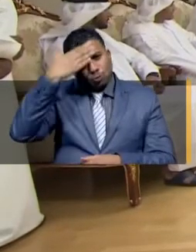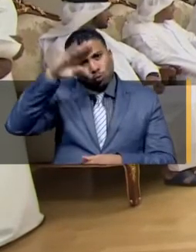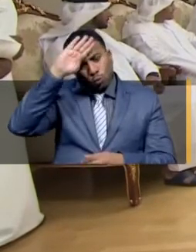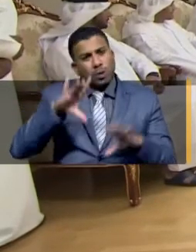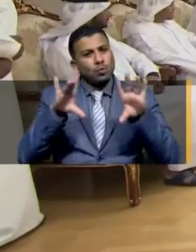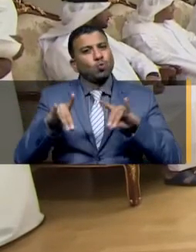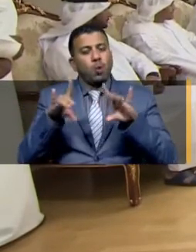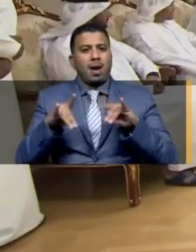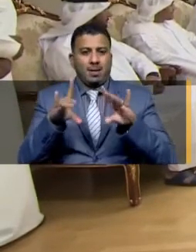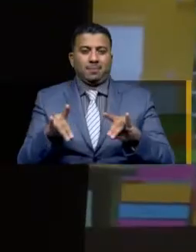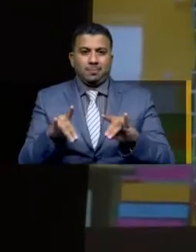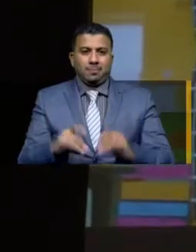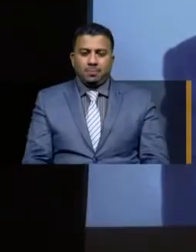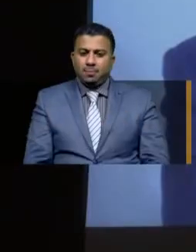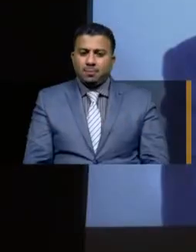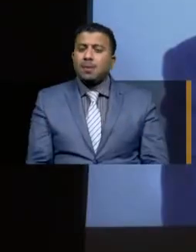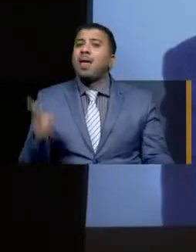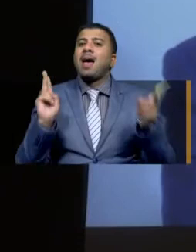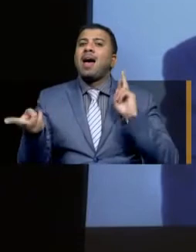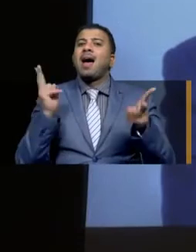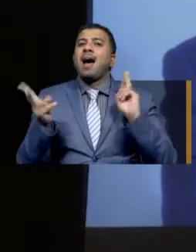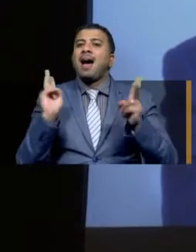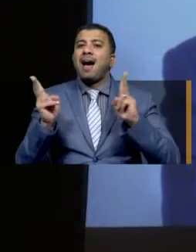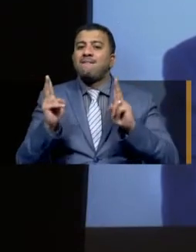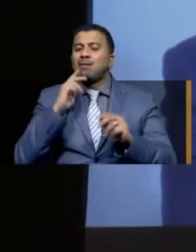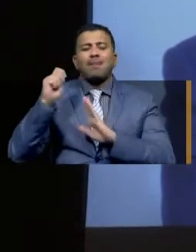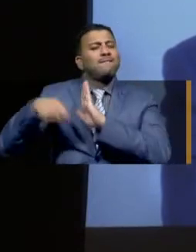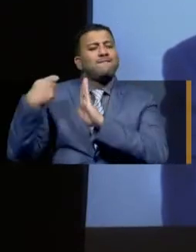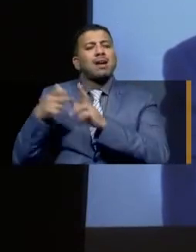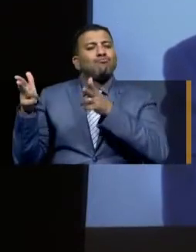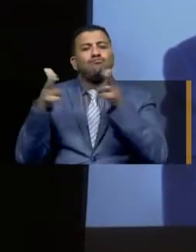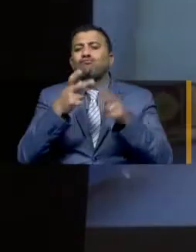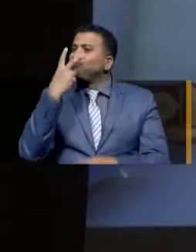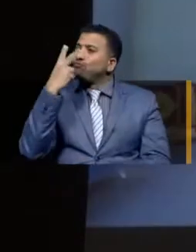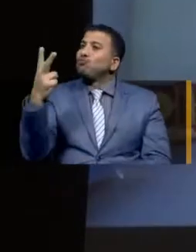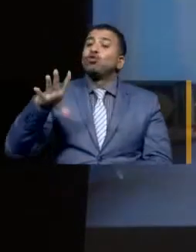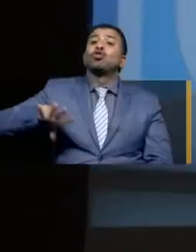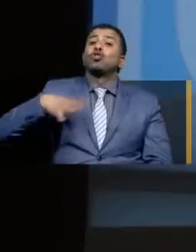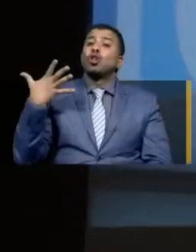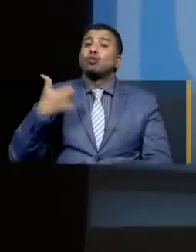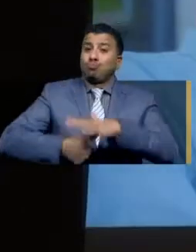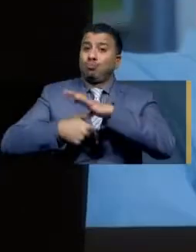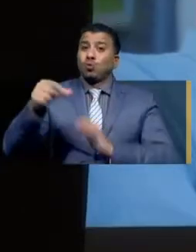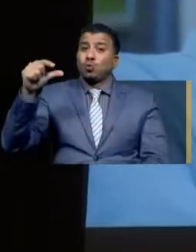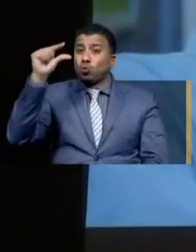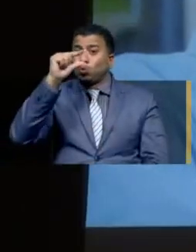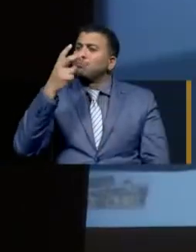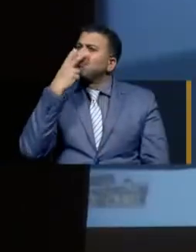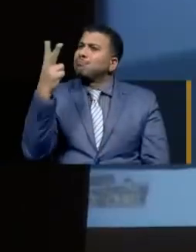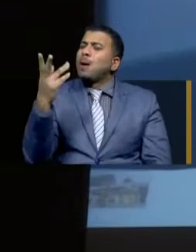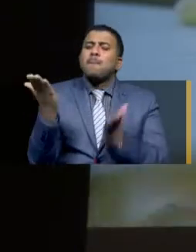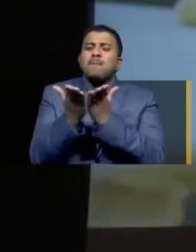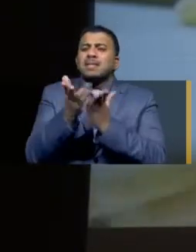فيكتوريا الأسترالية. الحفل بدأ بعرض فيلم قصير تناول مراحل تطور المدرسة التي مرت